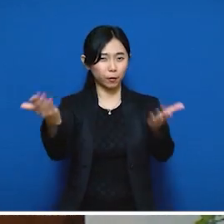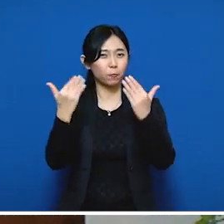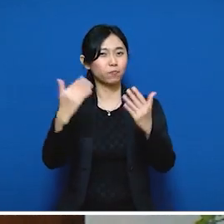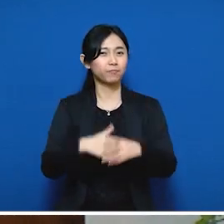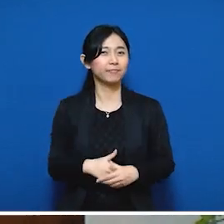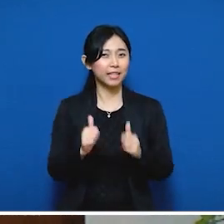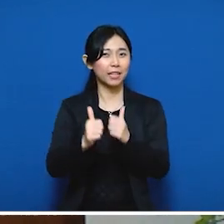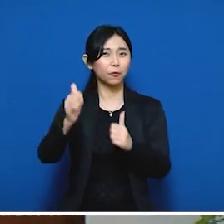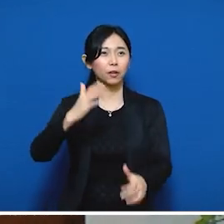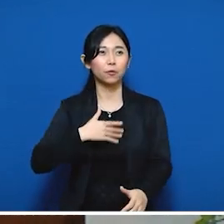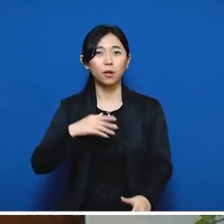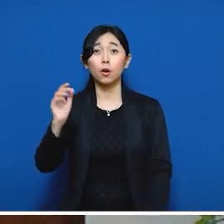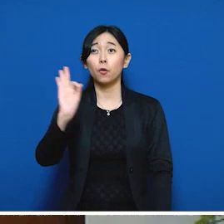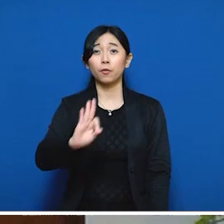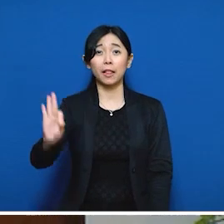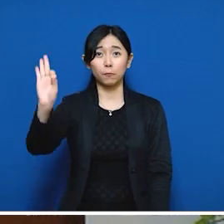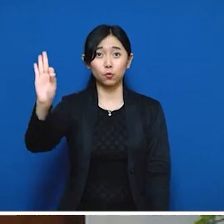Filipus juga memanggil